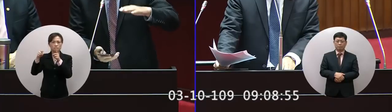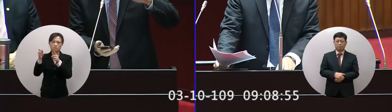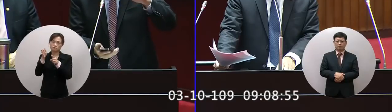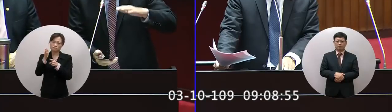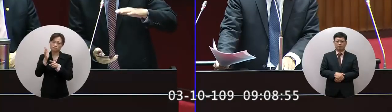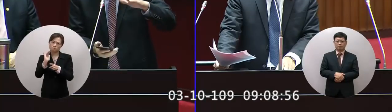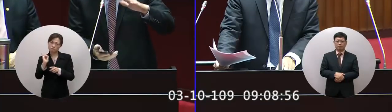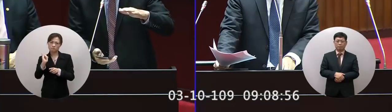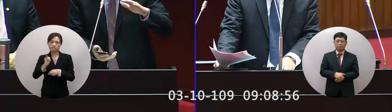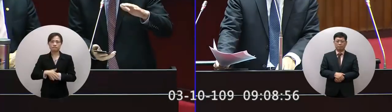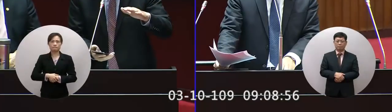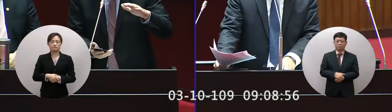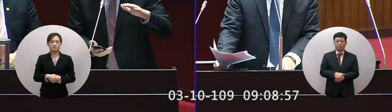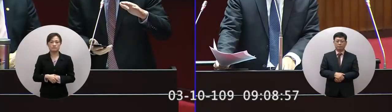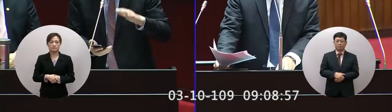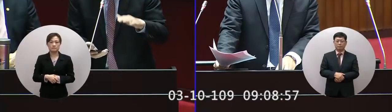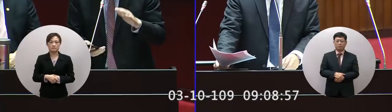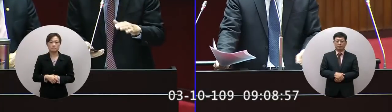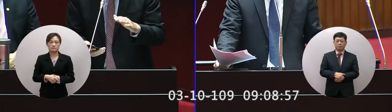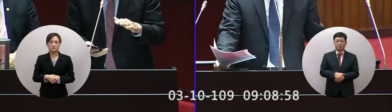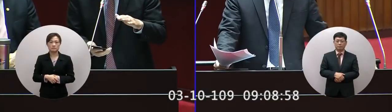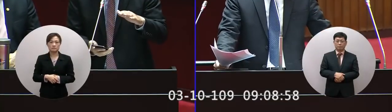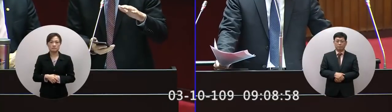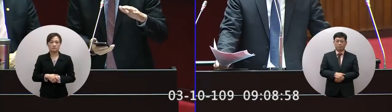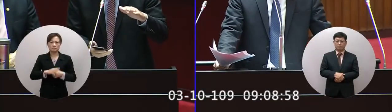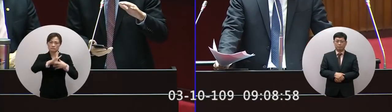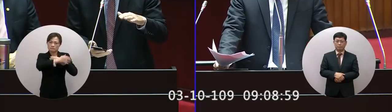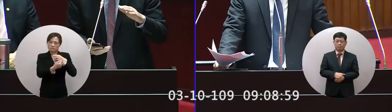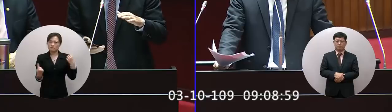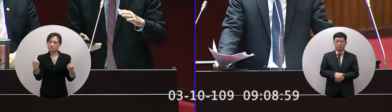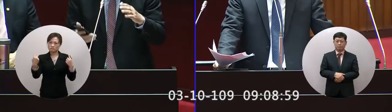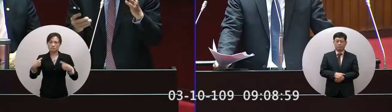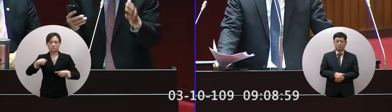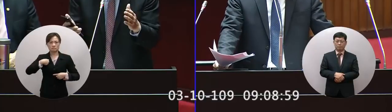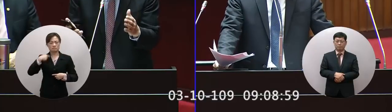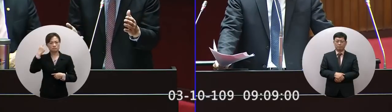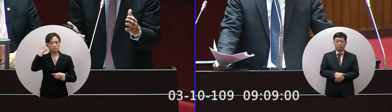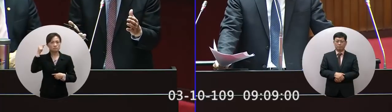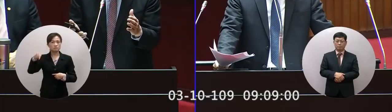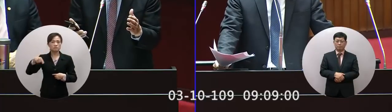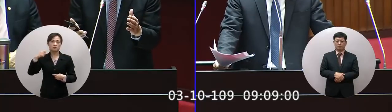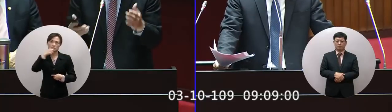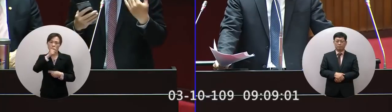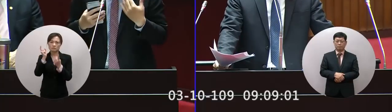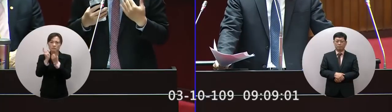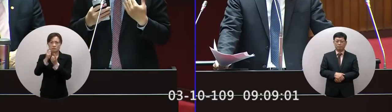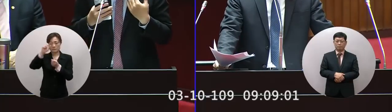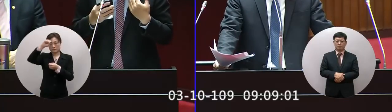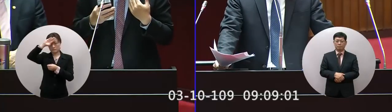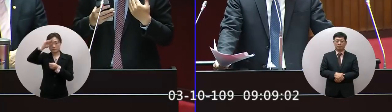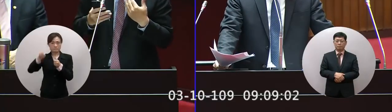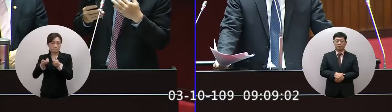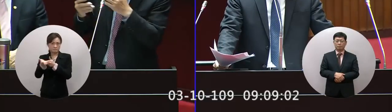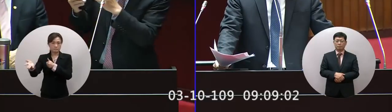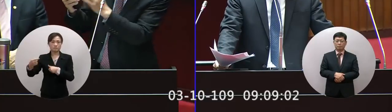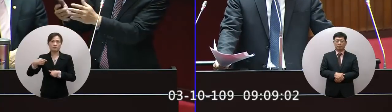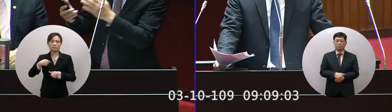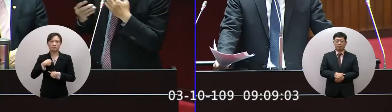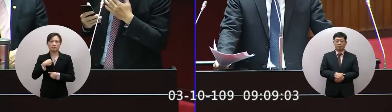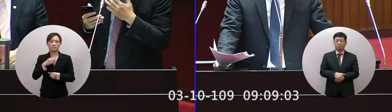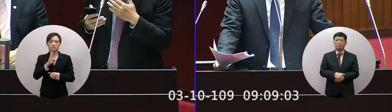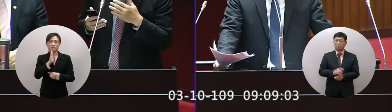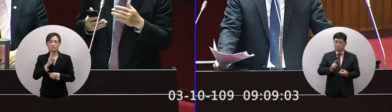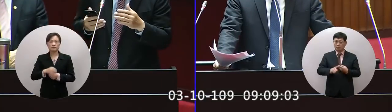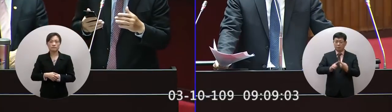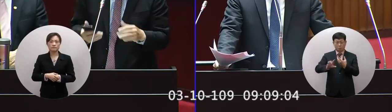间，来相对来讲，我觉得我们的投资人在面对疫情上面呢，因为我们是深陷在 中